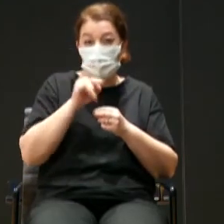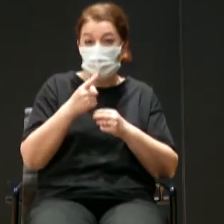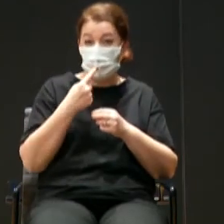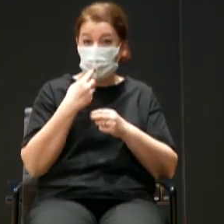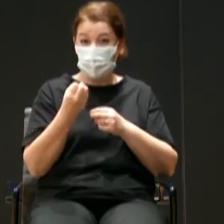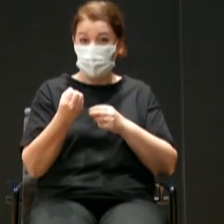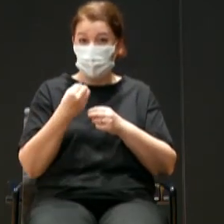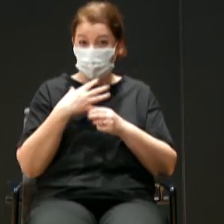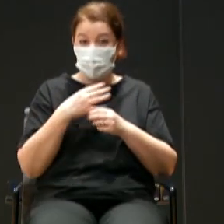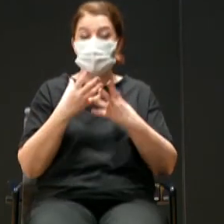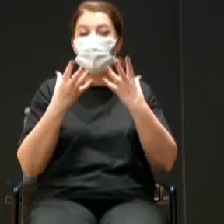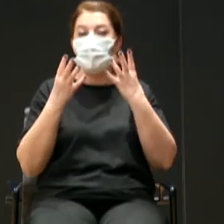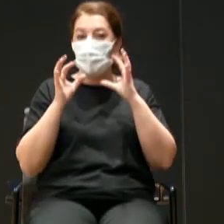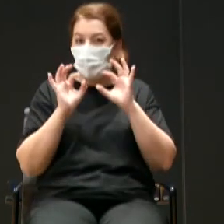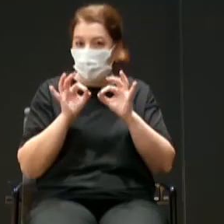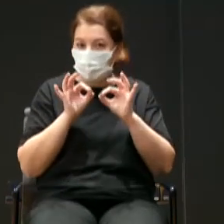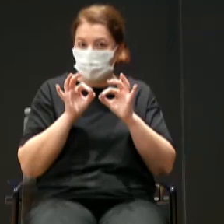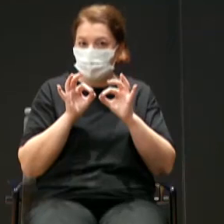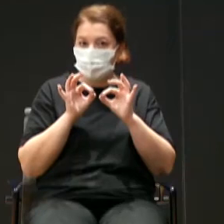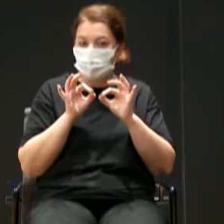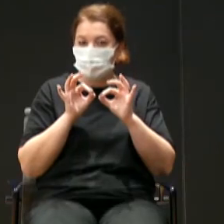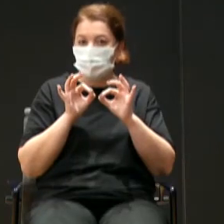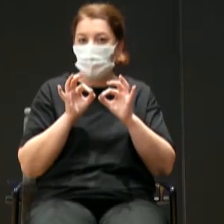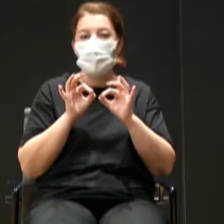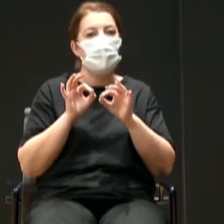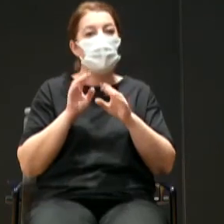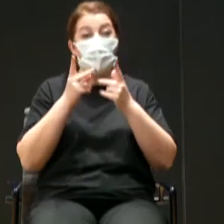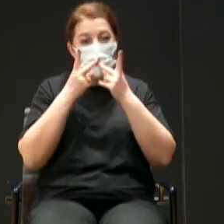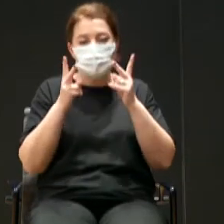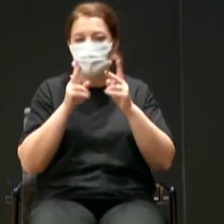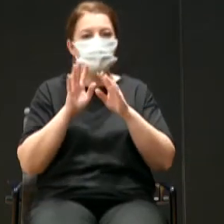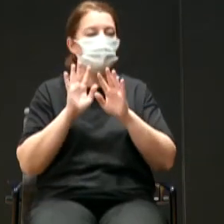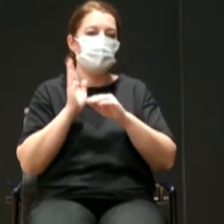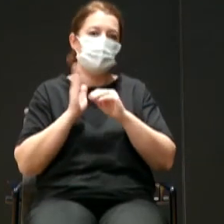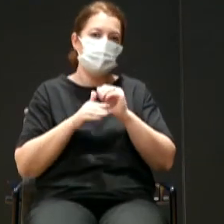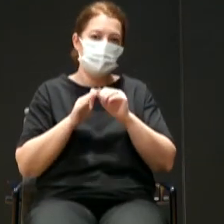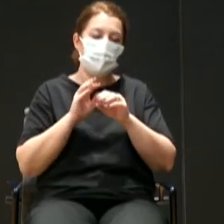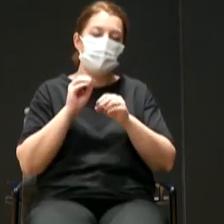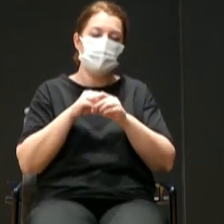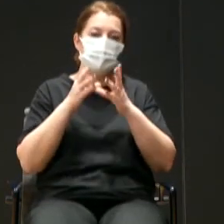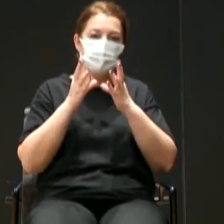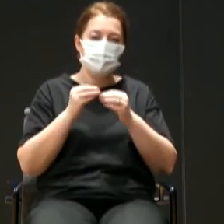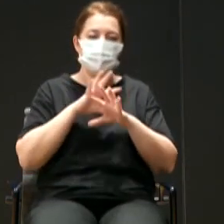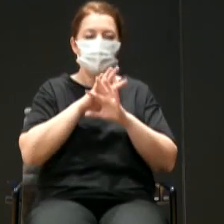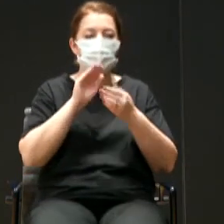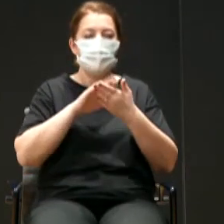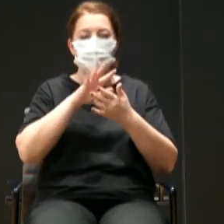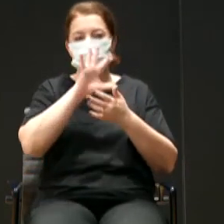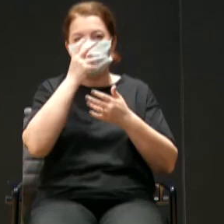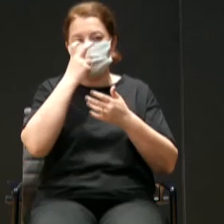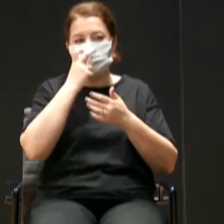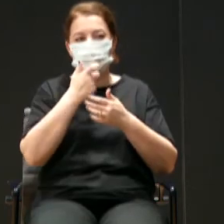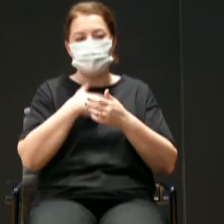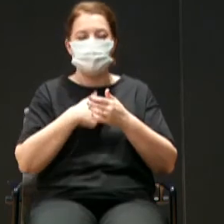hakaret manasına gelecekse orada bu özgürlük biter. Buna da bütün arkadaşlarımızın özellikle ama özellikle hassasiyet göstermesini